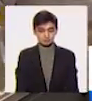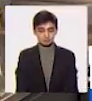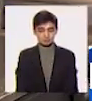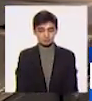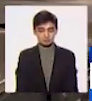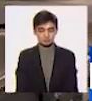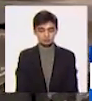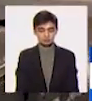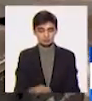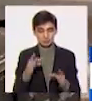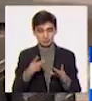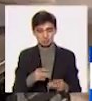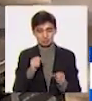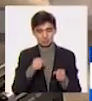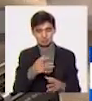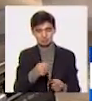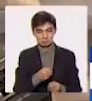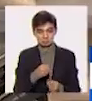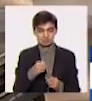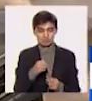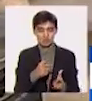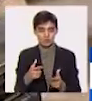дайын қапталған күйінде алуға болады.